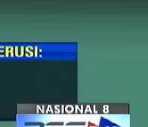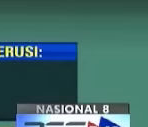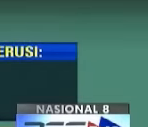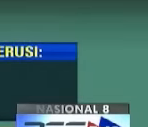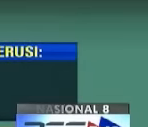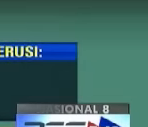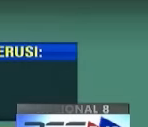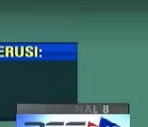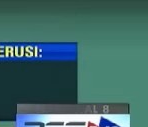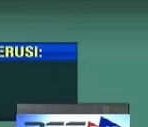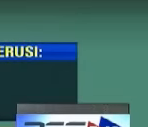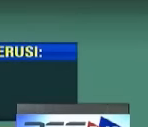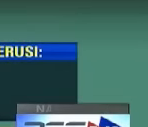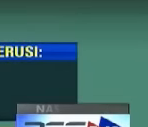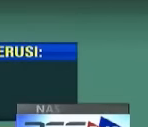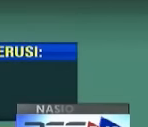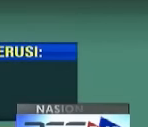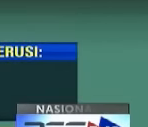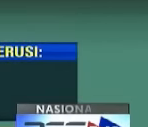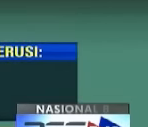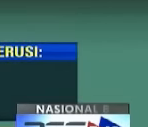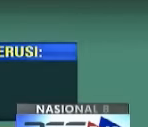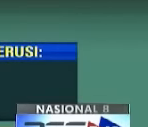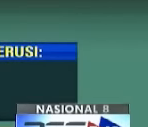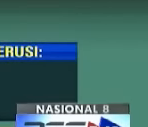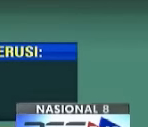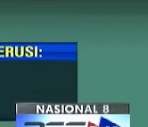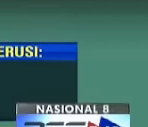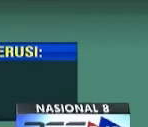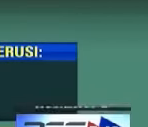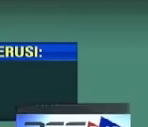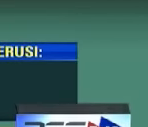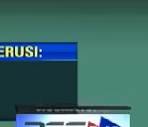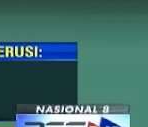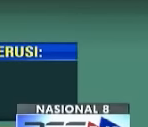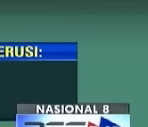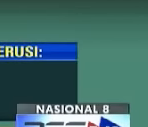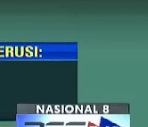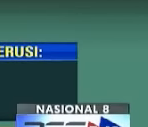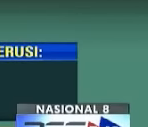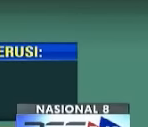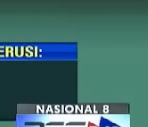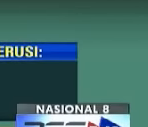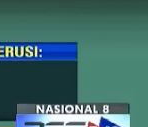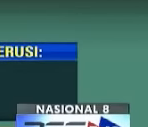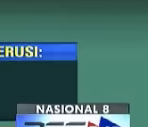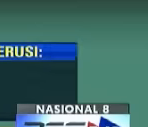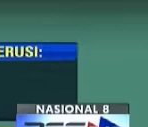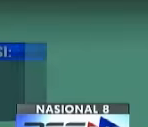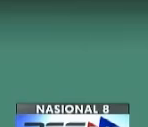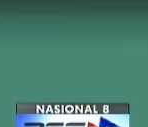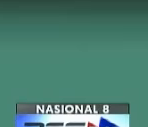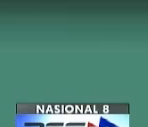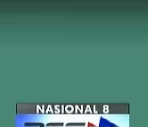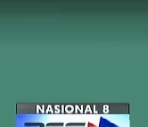www.najibrazak.com. Ia juga akan disiarkan secara langsung di TV1 pada pukul 11.30 pagi.